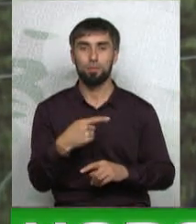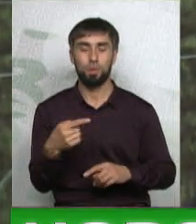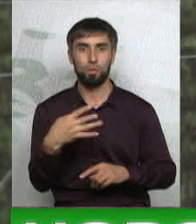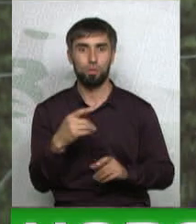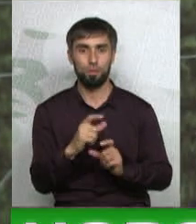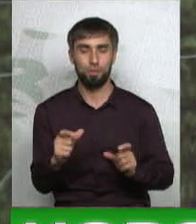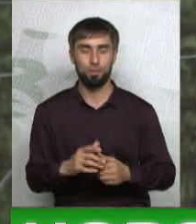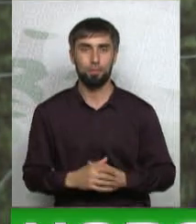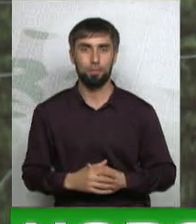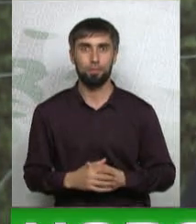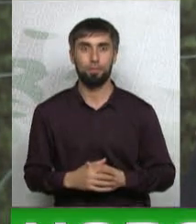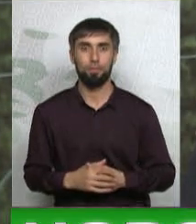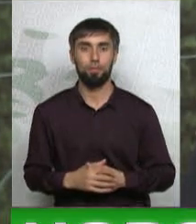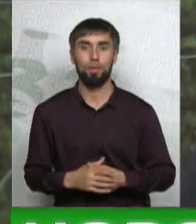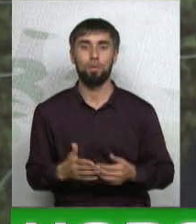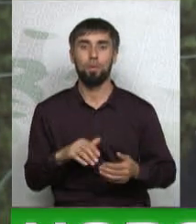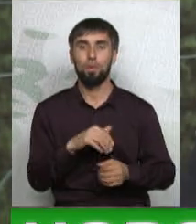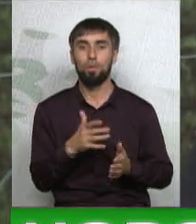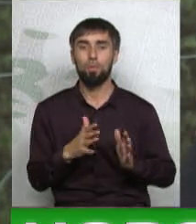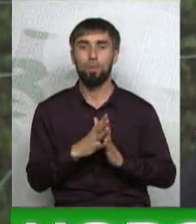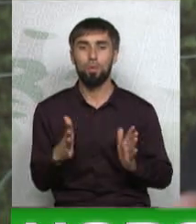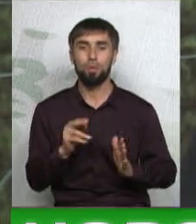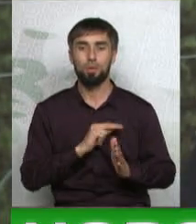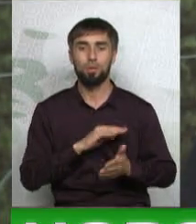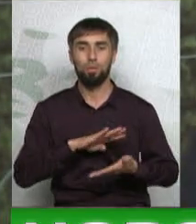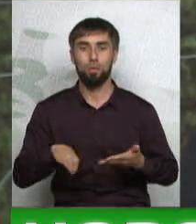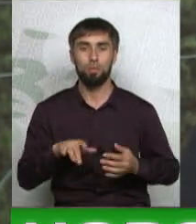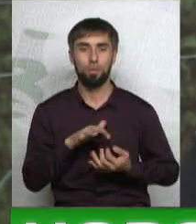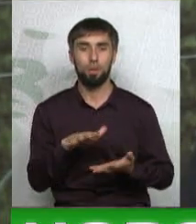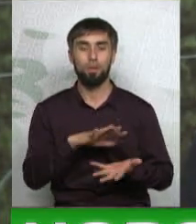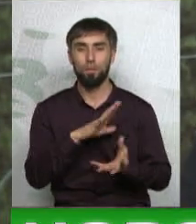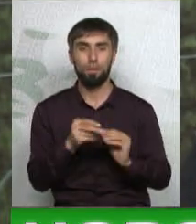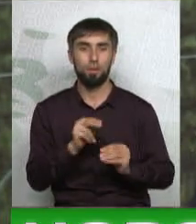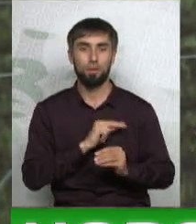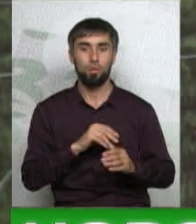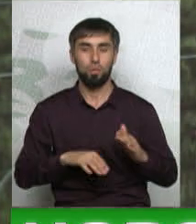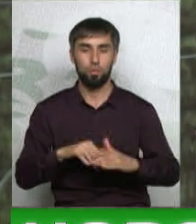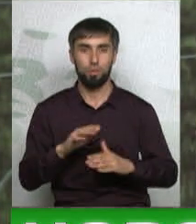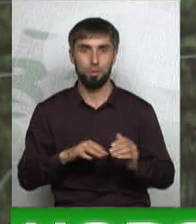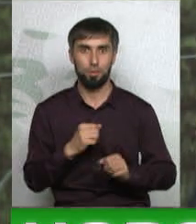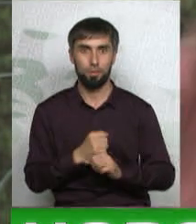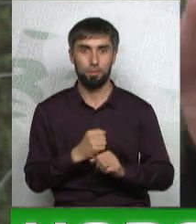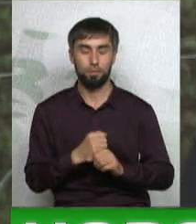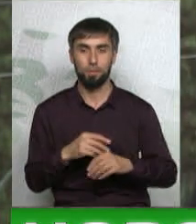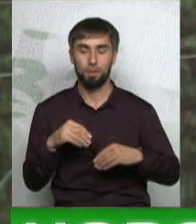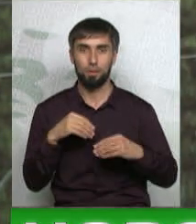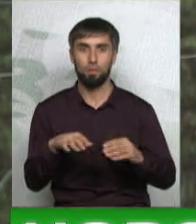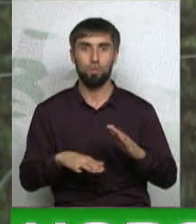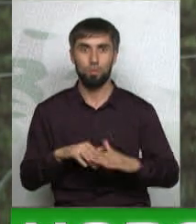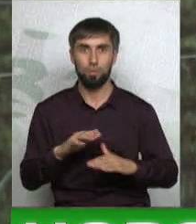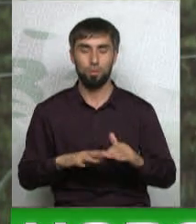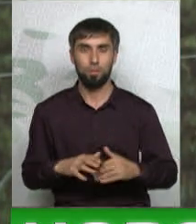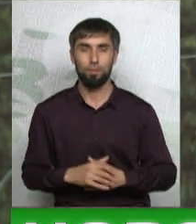20 гектарах. Основном вся работа, кроме пахоты, основном вся работа ручная. Сажают